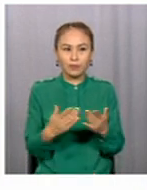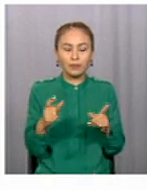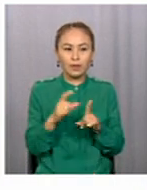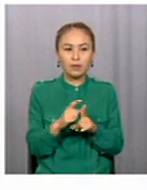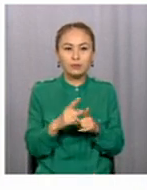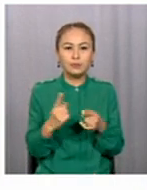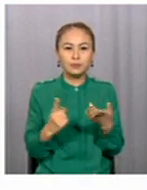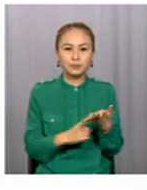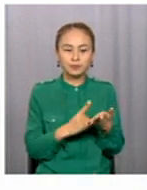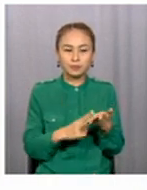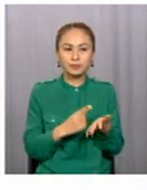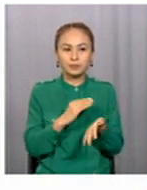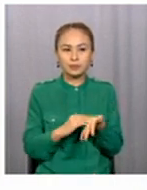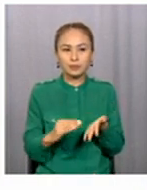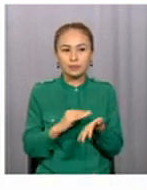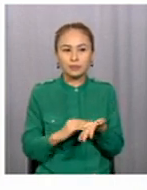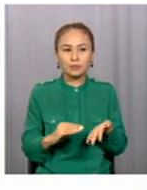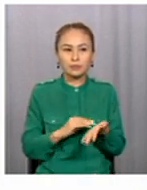дәптерлеріңе жазып алыңдар.